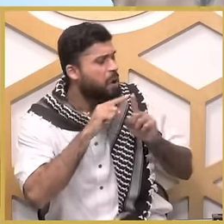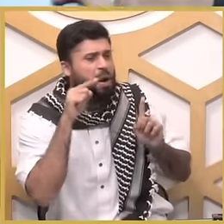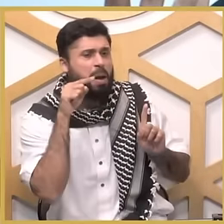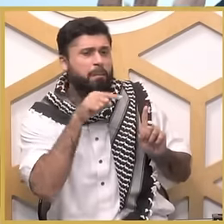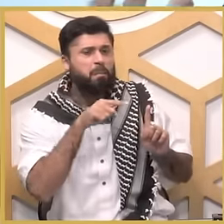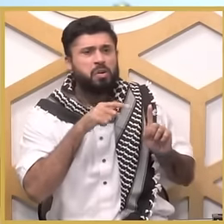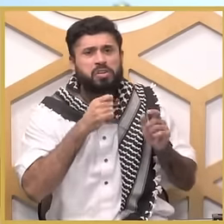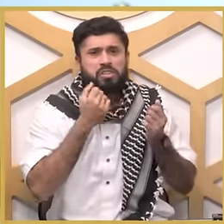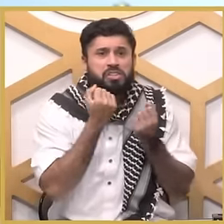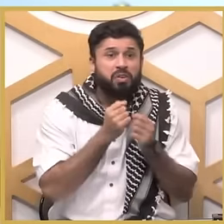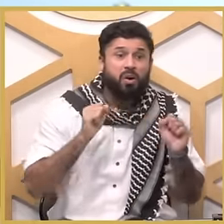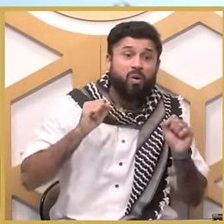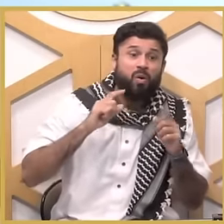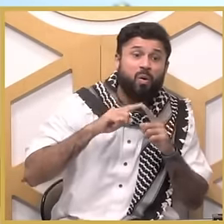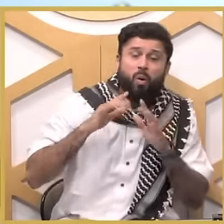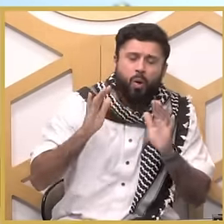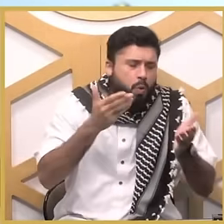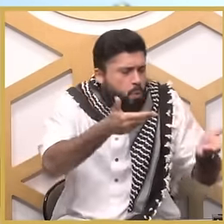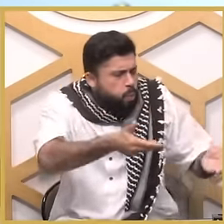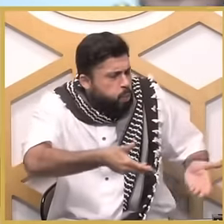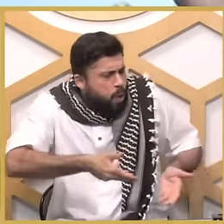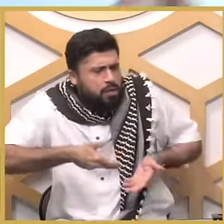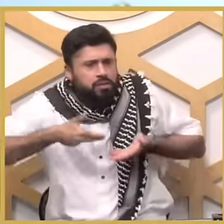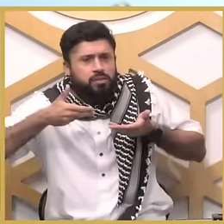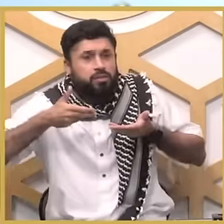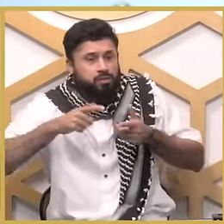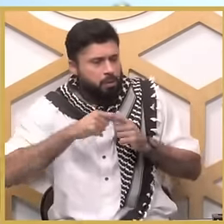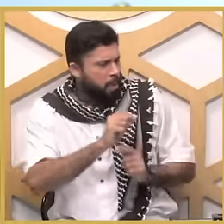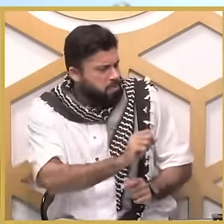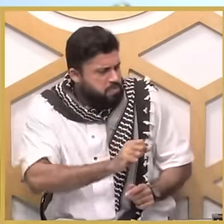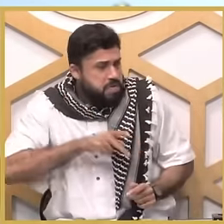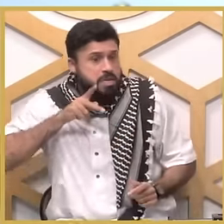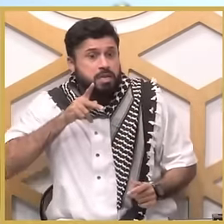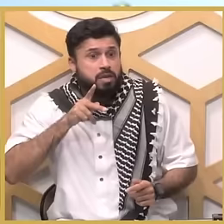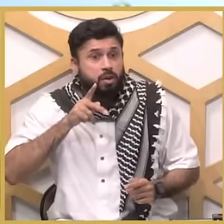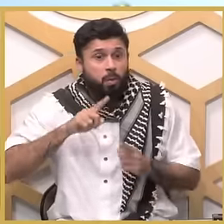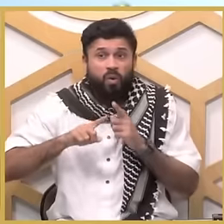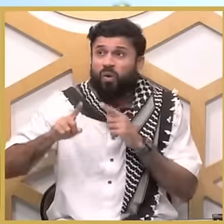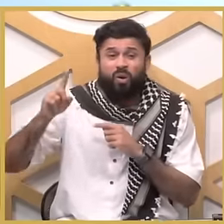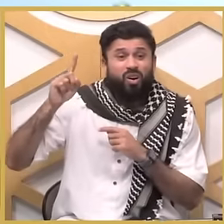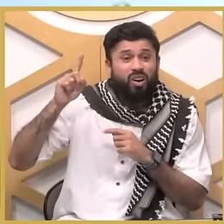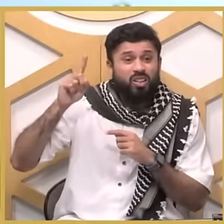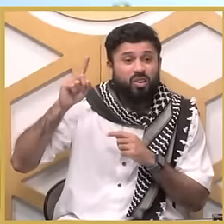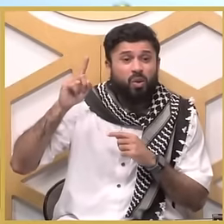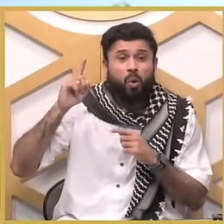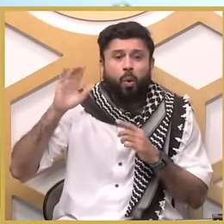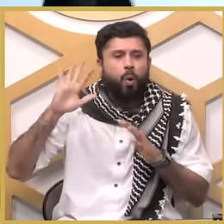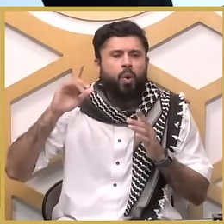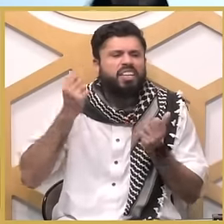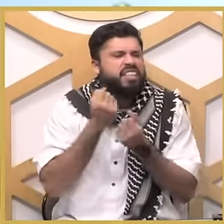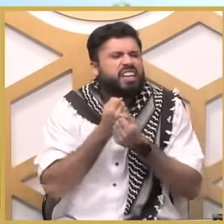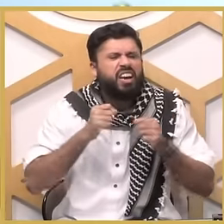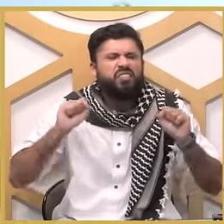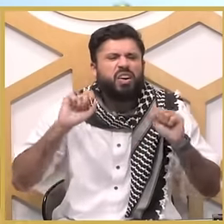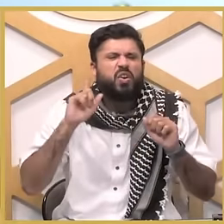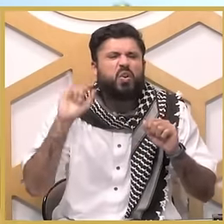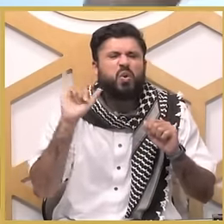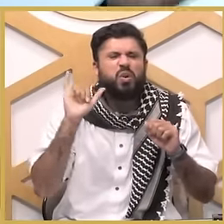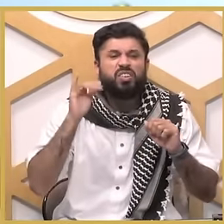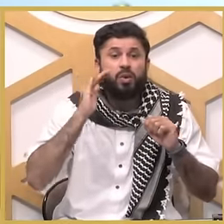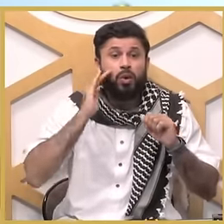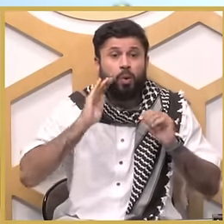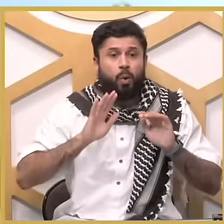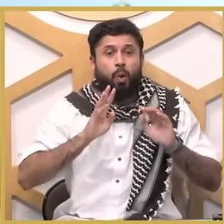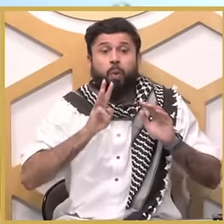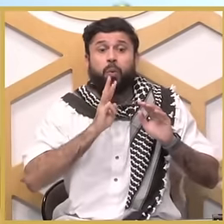وَالَّذِينَ جَاهَدُوا فِينَا لَنَهْدِيَنَّهُمْ سُبُلَنَا, Allah's gonna throw you a bunch of ropes that'll give you a way back to Him,